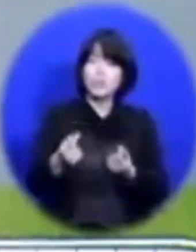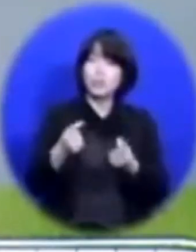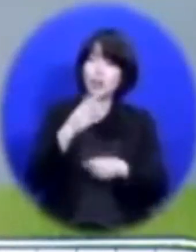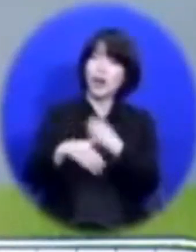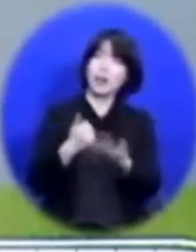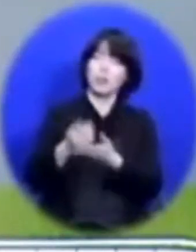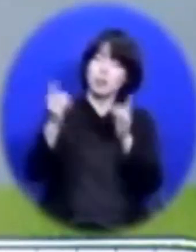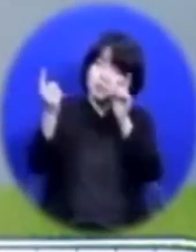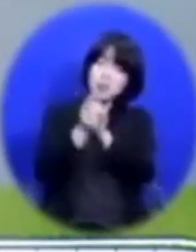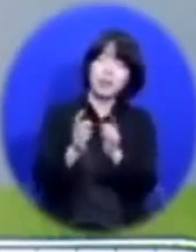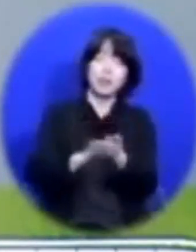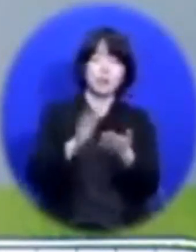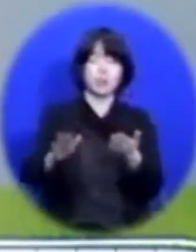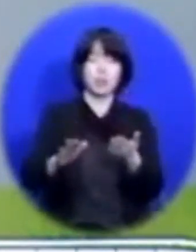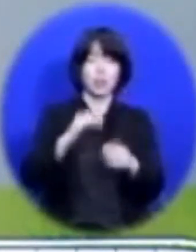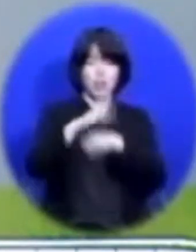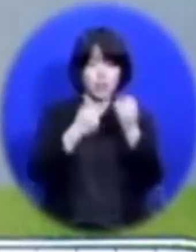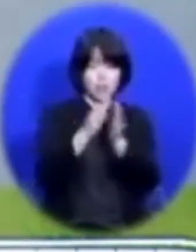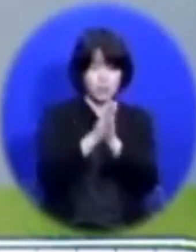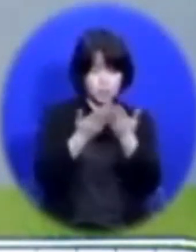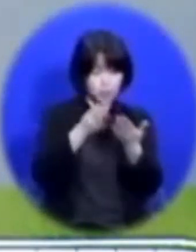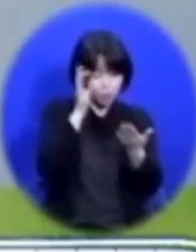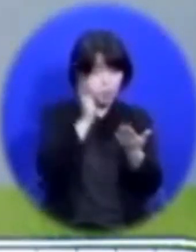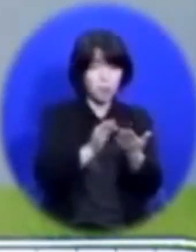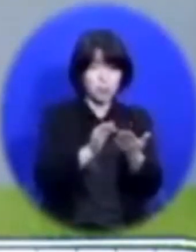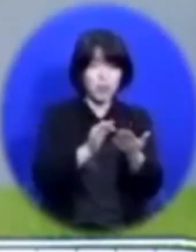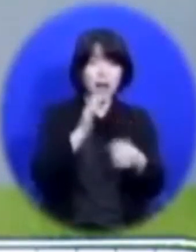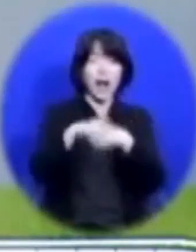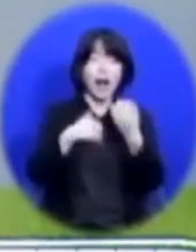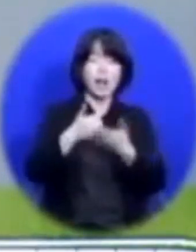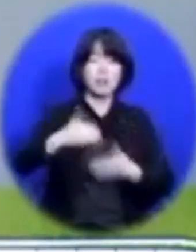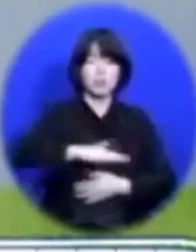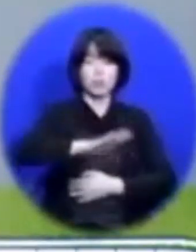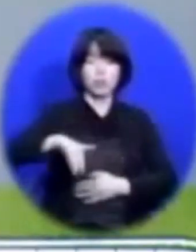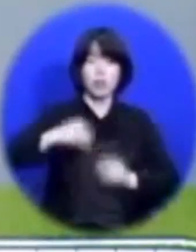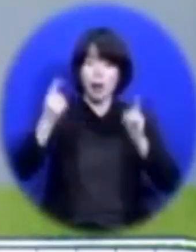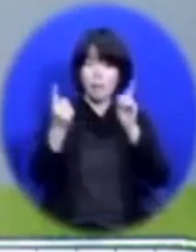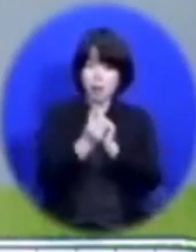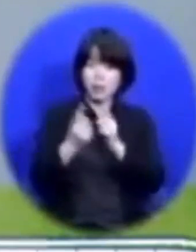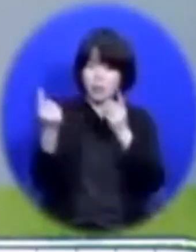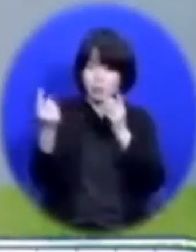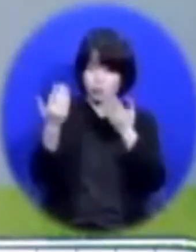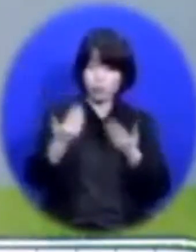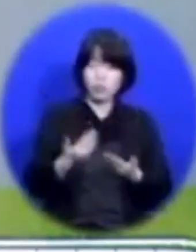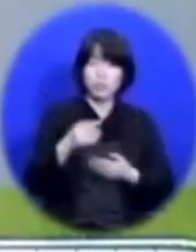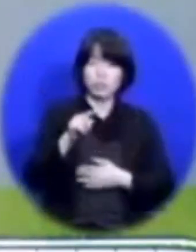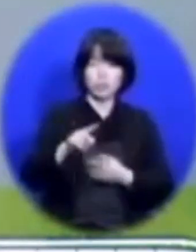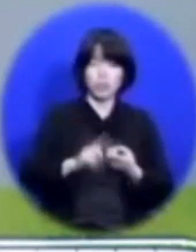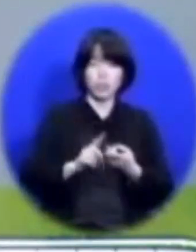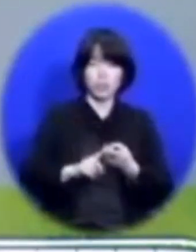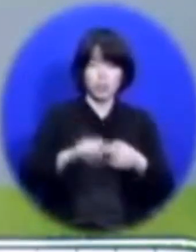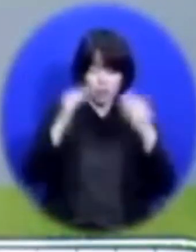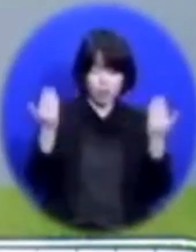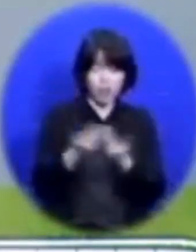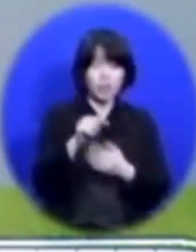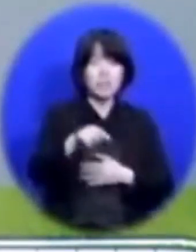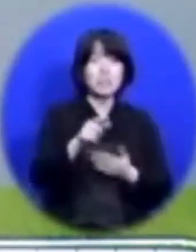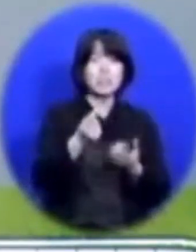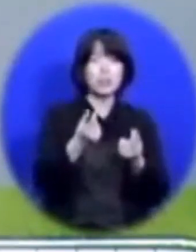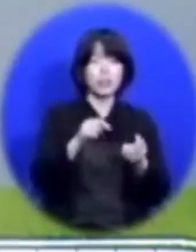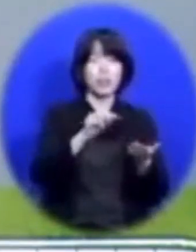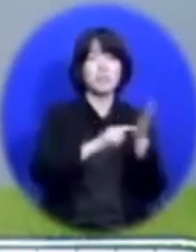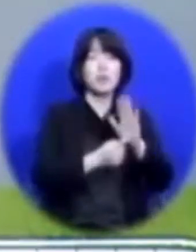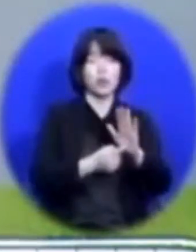우리는 하나님을만납니다.성경을살펴보면, 하나님께서우리와만나시는모든순간이 이러한방식으로표현